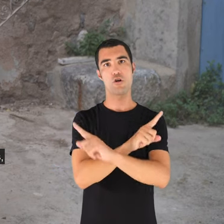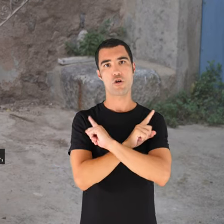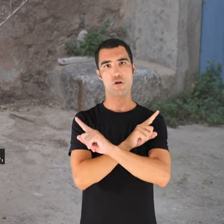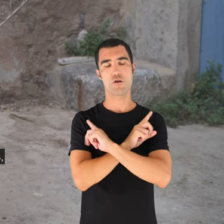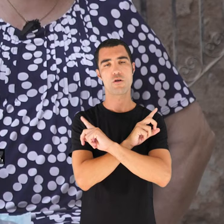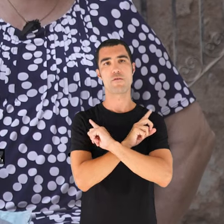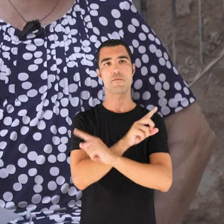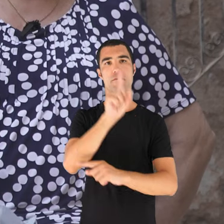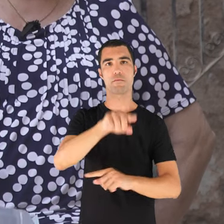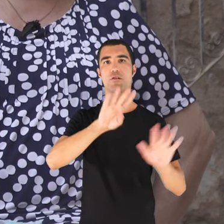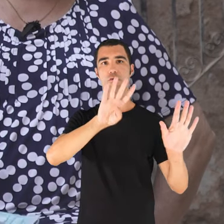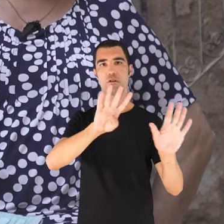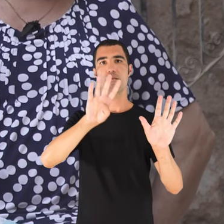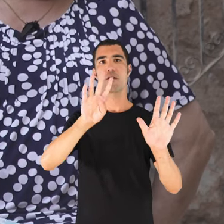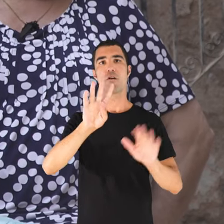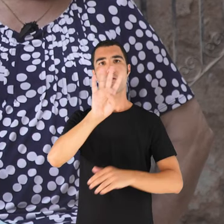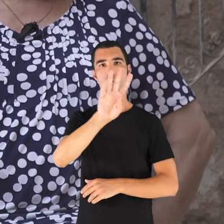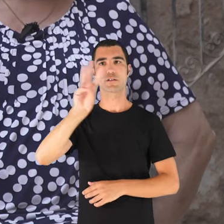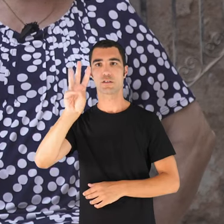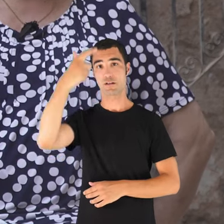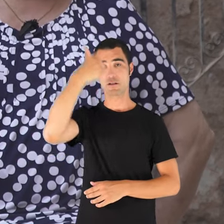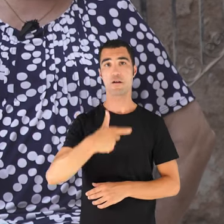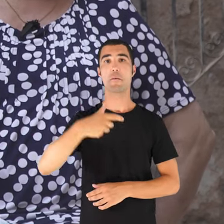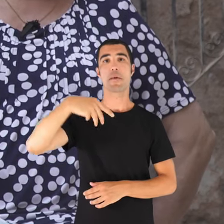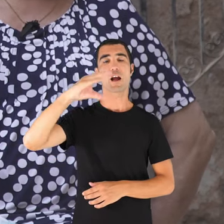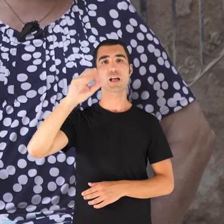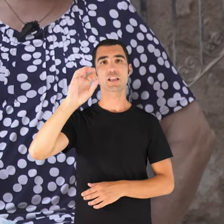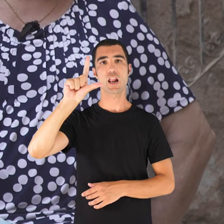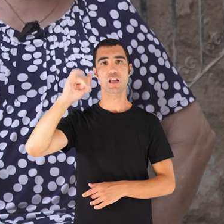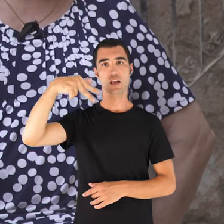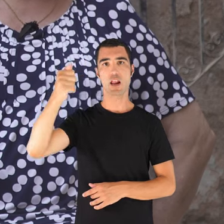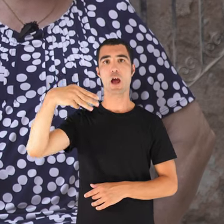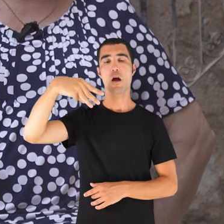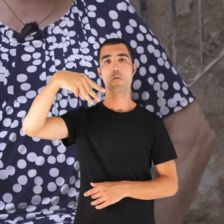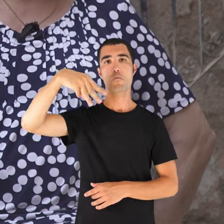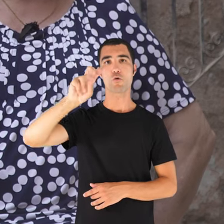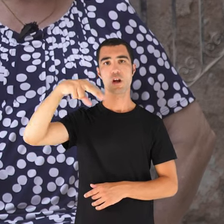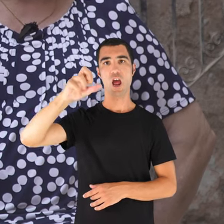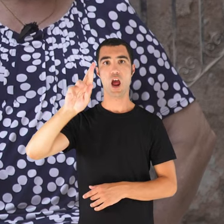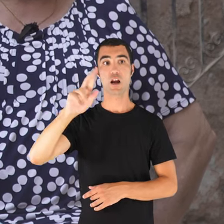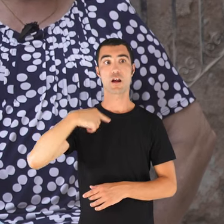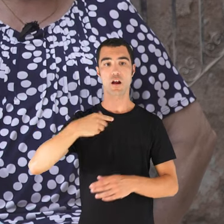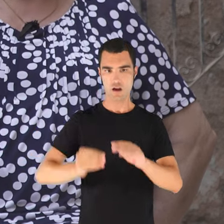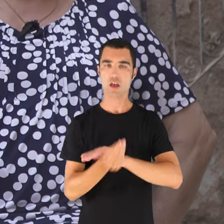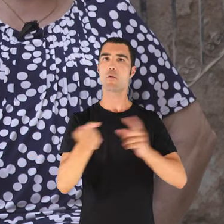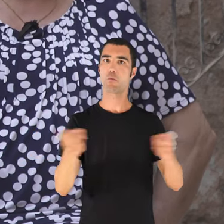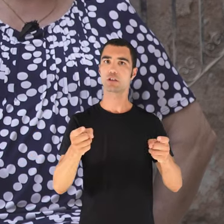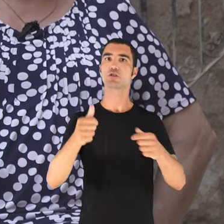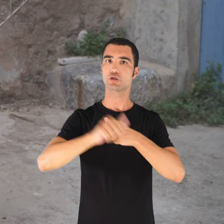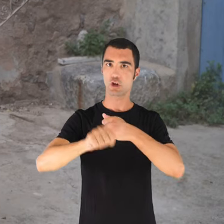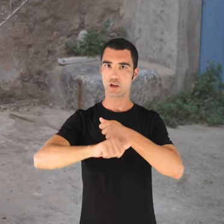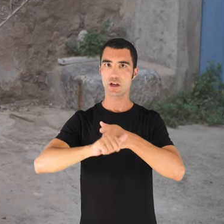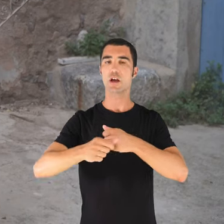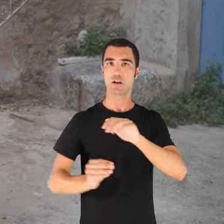el novembre del 43. Som la Catalina Monà, d'Esport de Solla, i vaig néixer l'any 43, dia 9 de